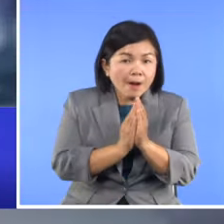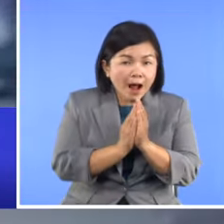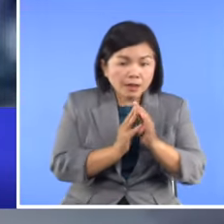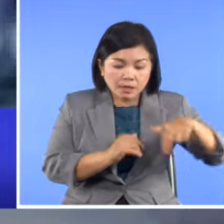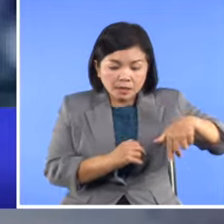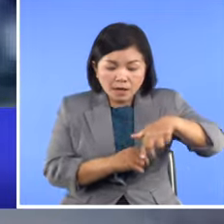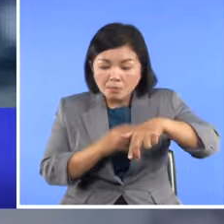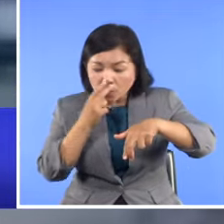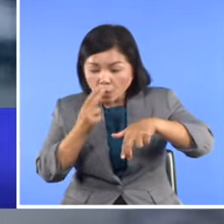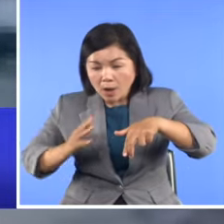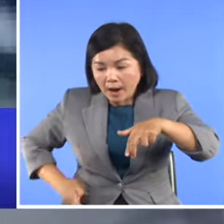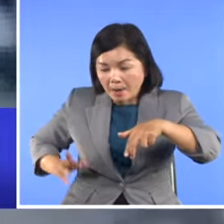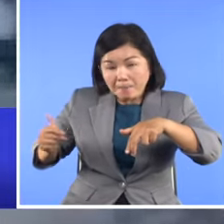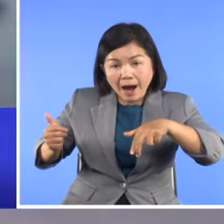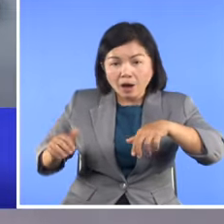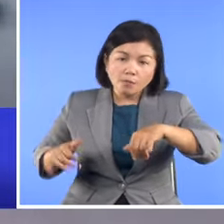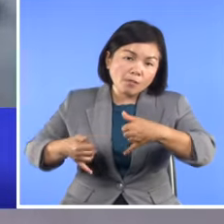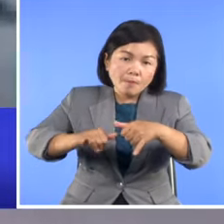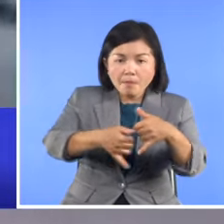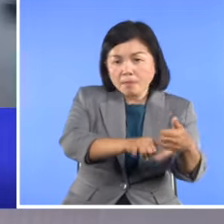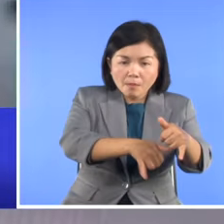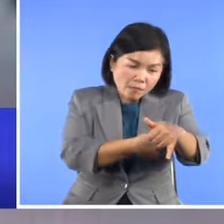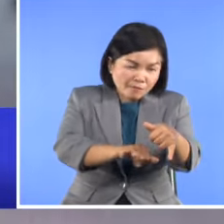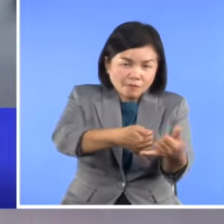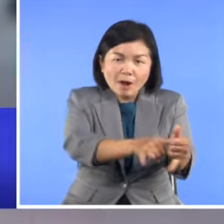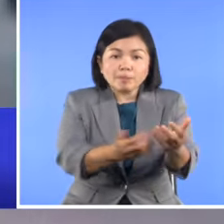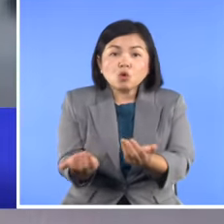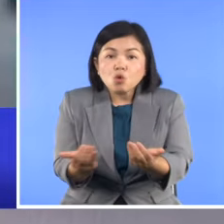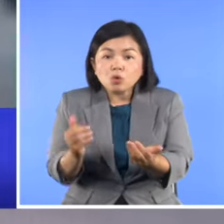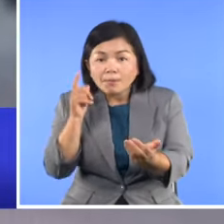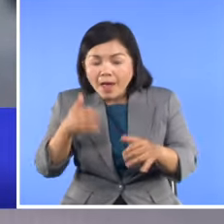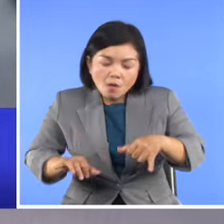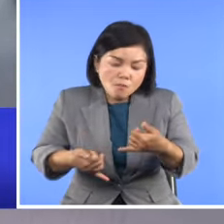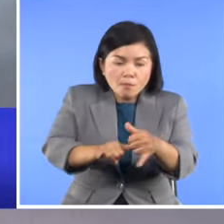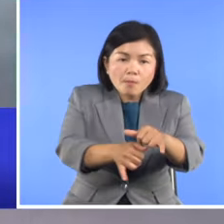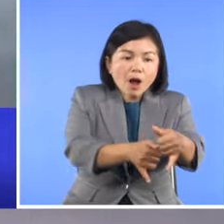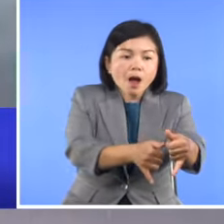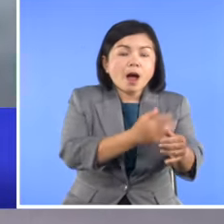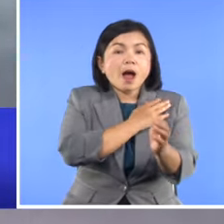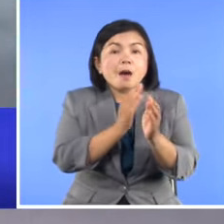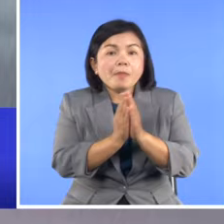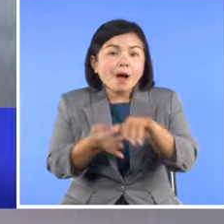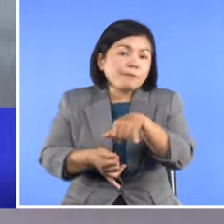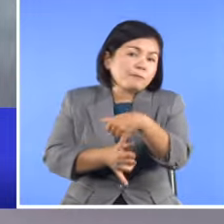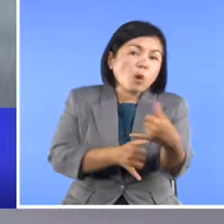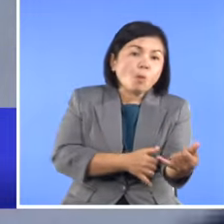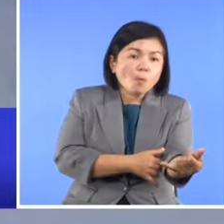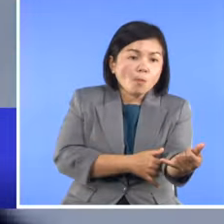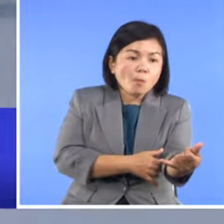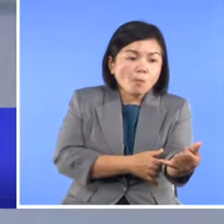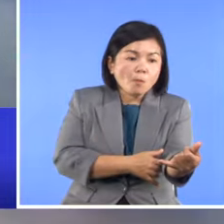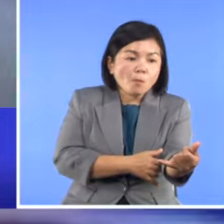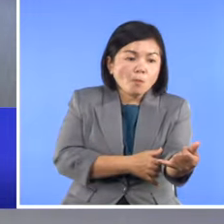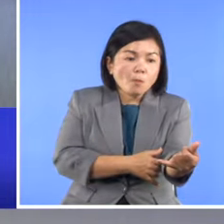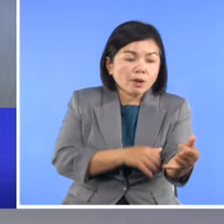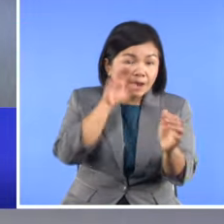าลุมมาตุ้มหลวงพ่อนะมาเกี่ยวแขนเกี่ยวขาว่าอย่างนั้นเถอะจังหวะนึงเนี่ยหลวงพ่อเนี่ยล้มฮะดูนะภาพไ